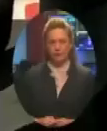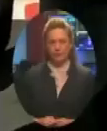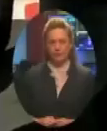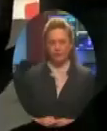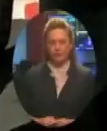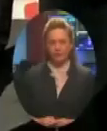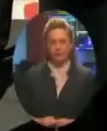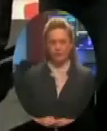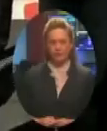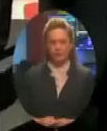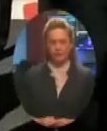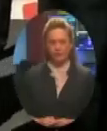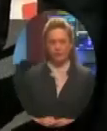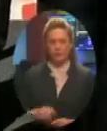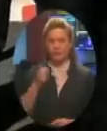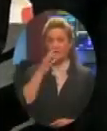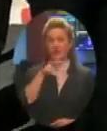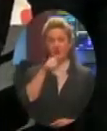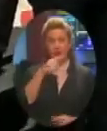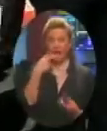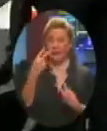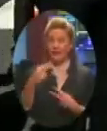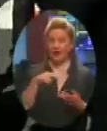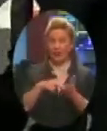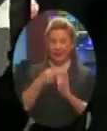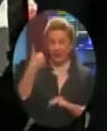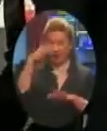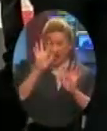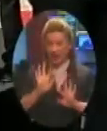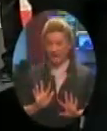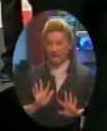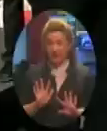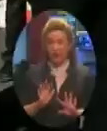ראש הממשלה איזה תגובה על התוכנית של אילנה דיין?